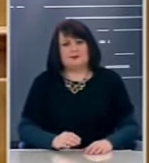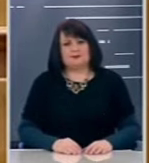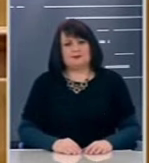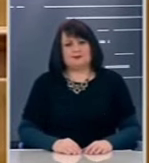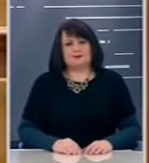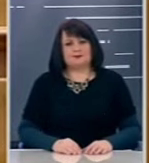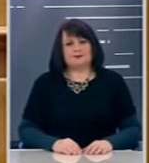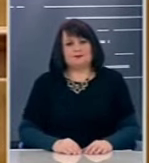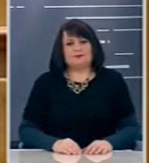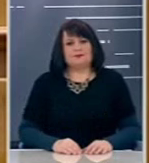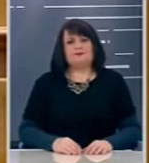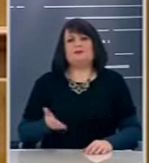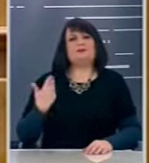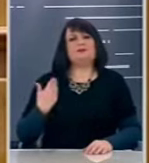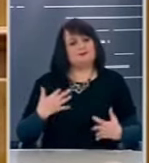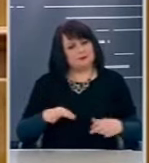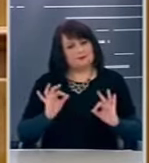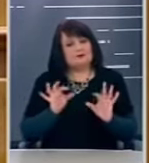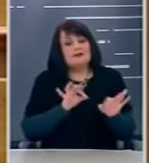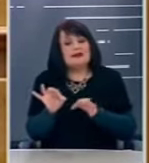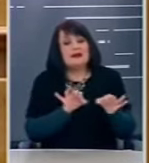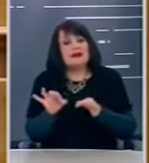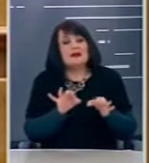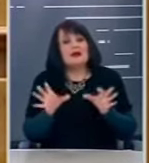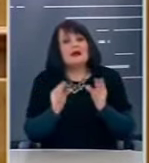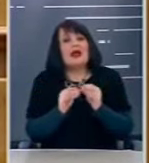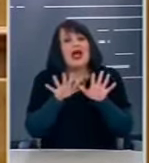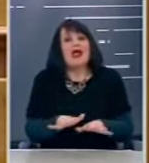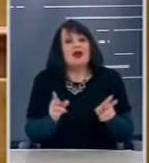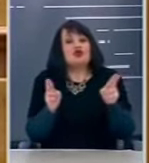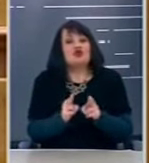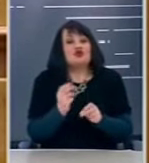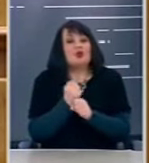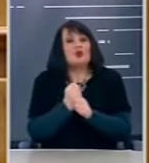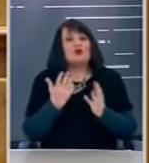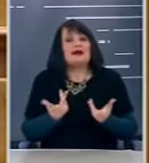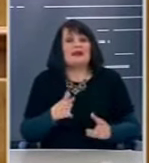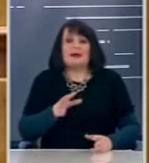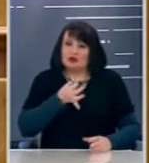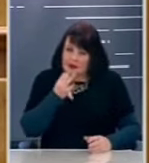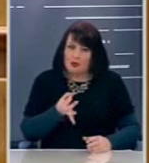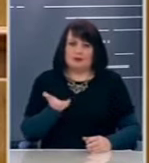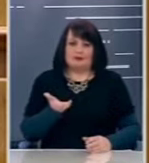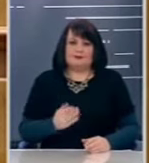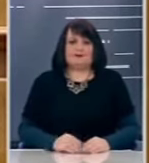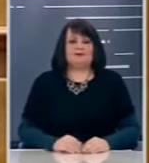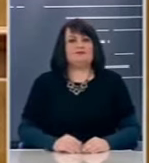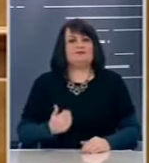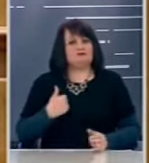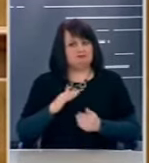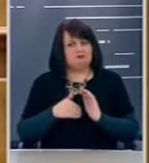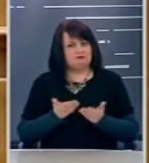Έχουμε ήδη εκκινήσει από καιρό τον σχεδιασμό μας σε αυτόν τον τομέα. Και θέλω να σταθώ σε κάτι που